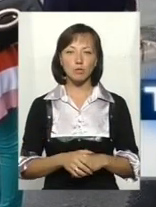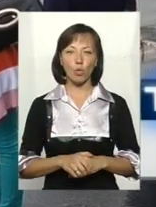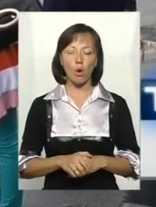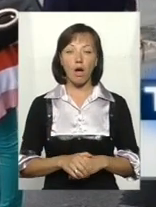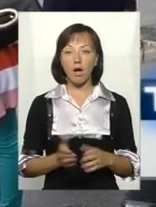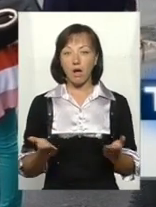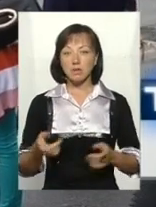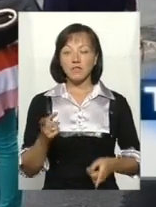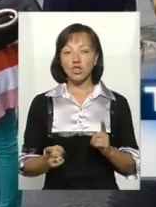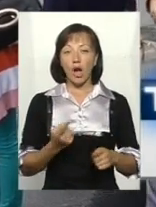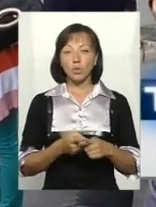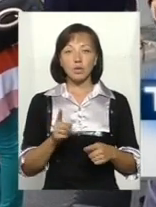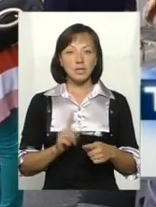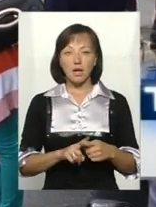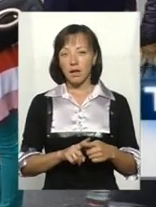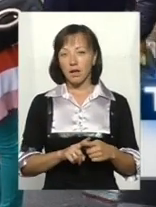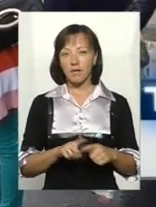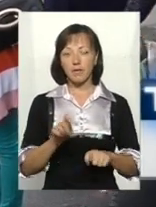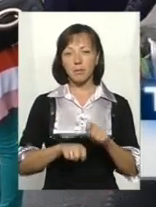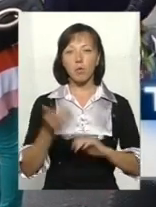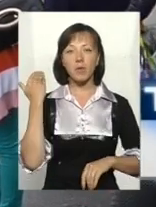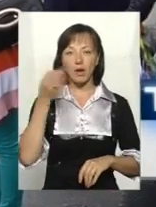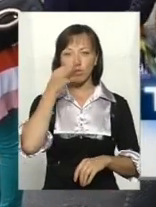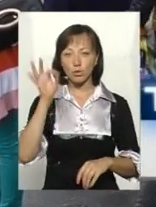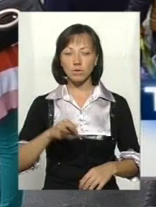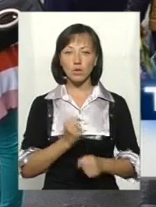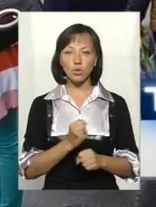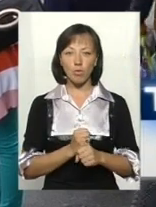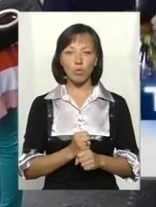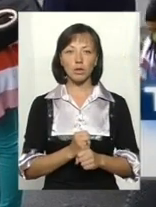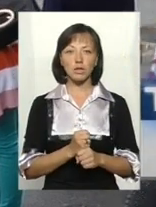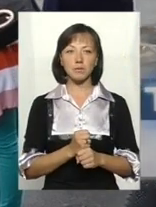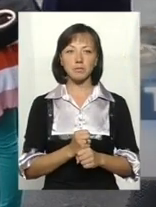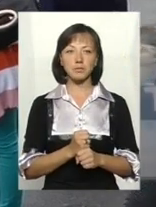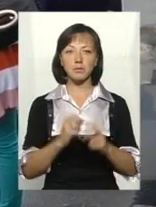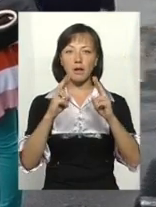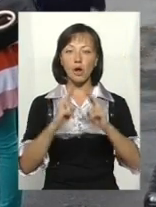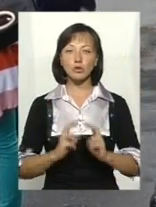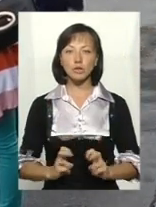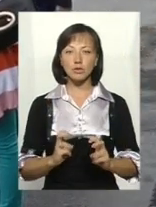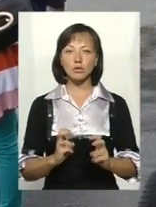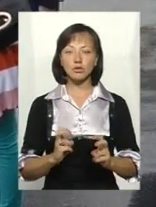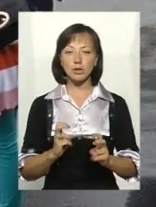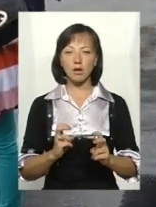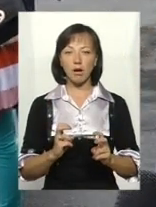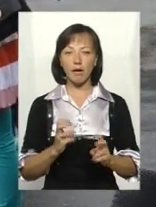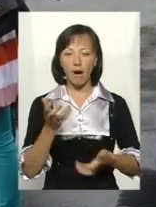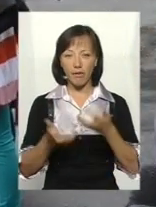Звичайно, це вимірюється в попередньому досвіді роботи, він досліджується, робиться